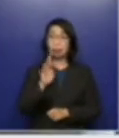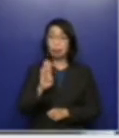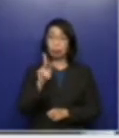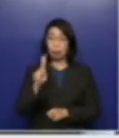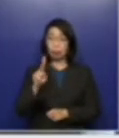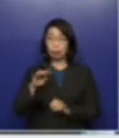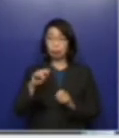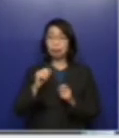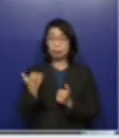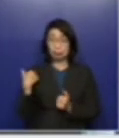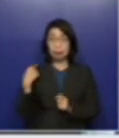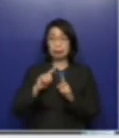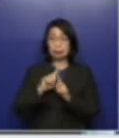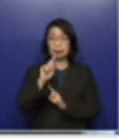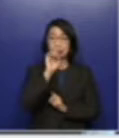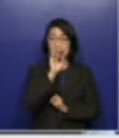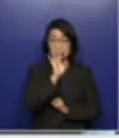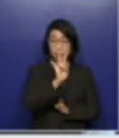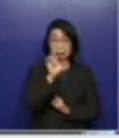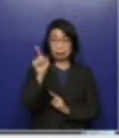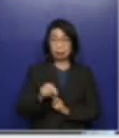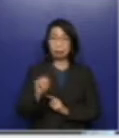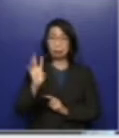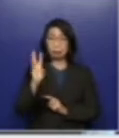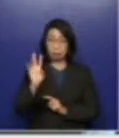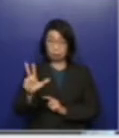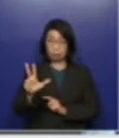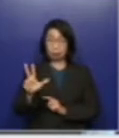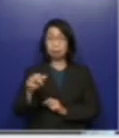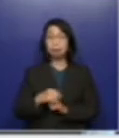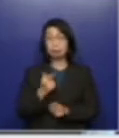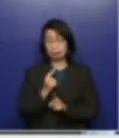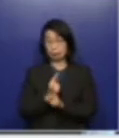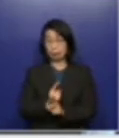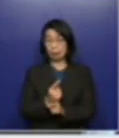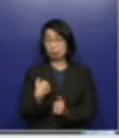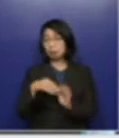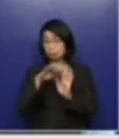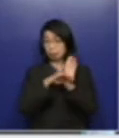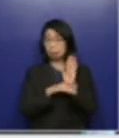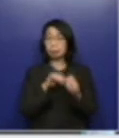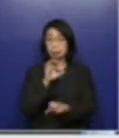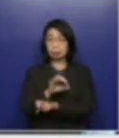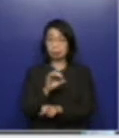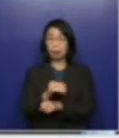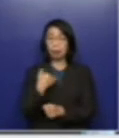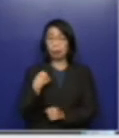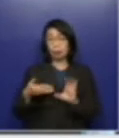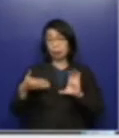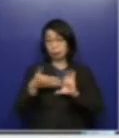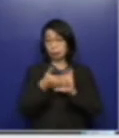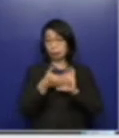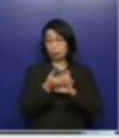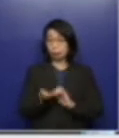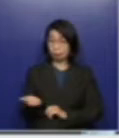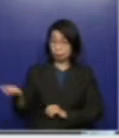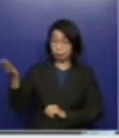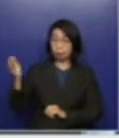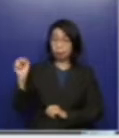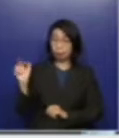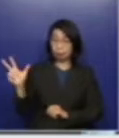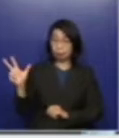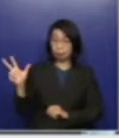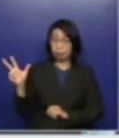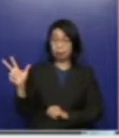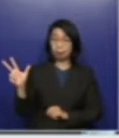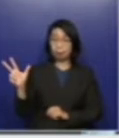7/2563ครับออกมาเป็นแนวทางการปฏิบัติตามข้อกำหนดขอสไลด์ข้อที่3ข้อ